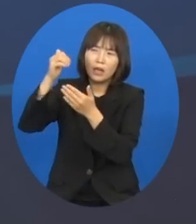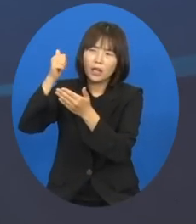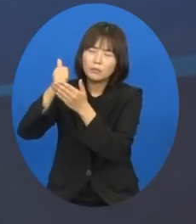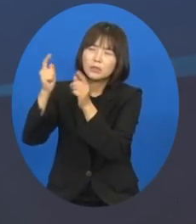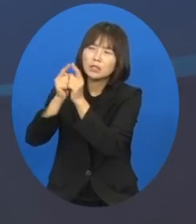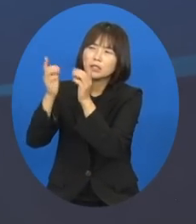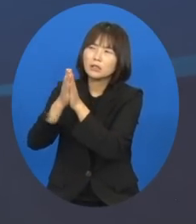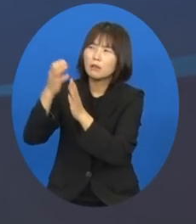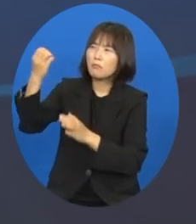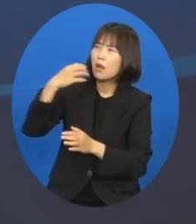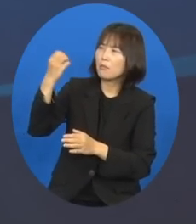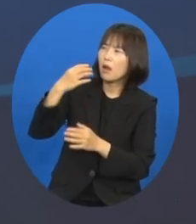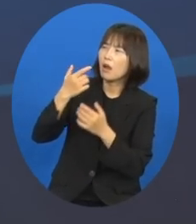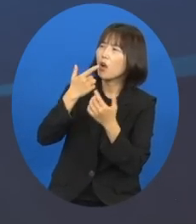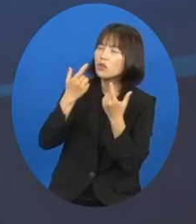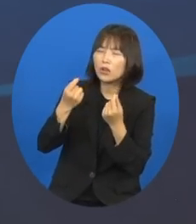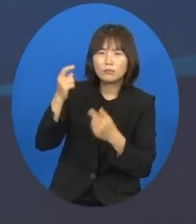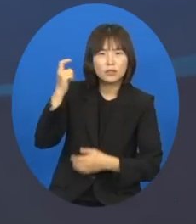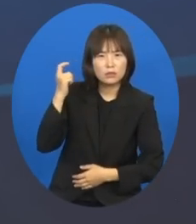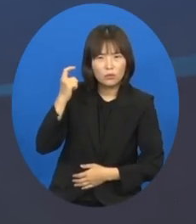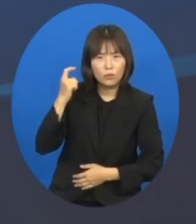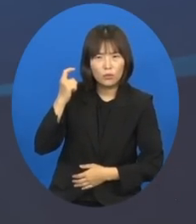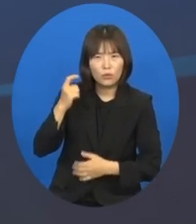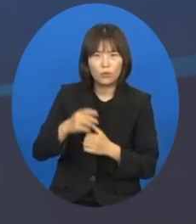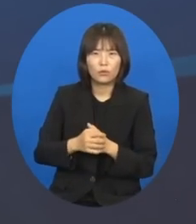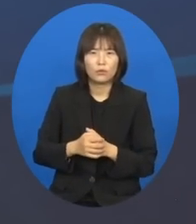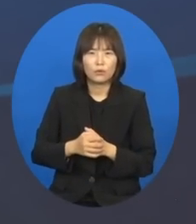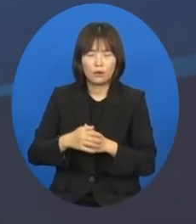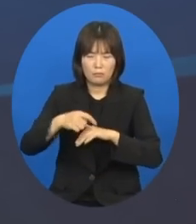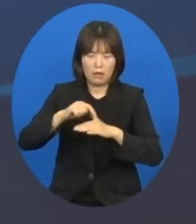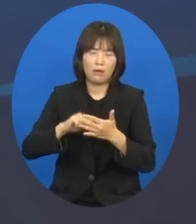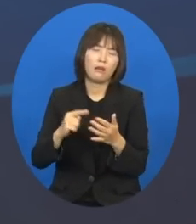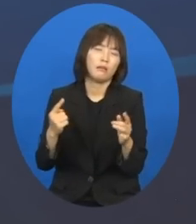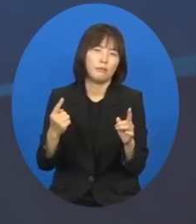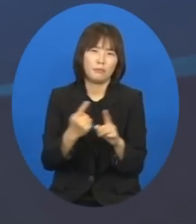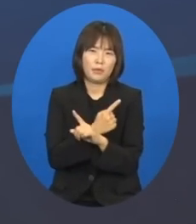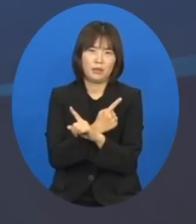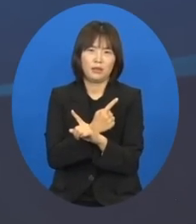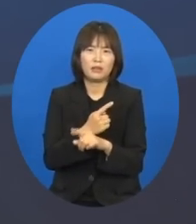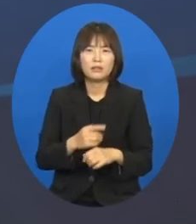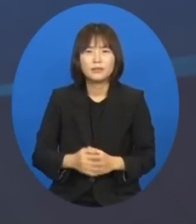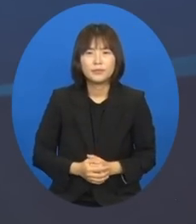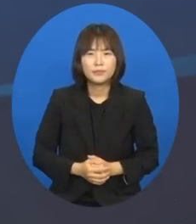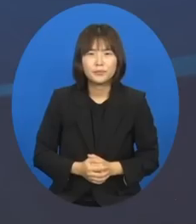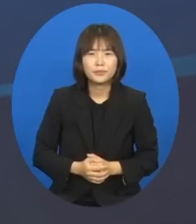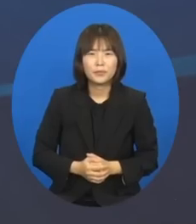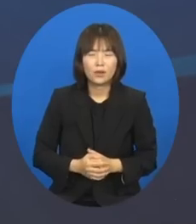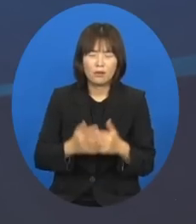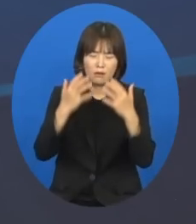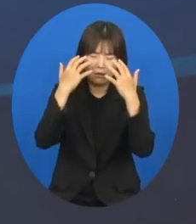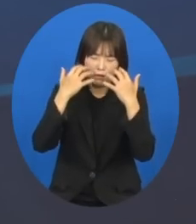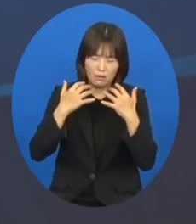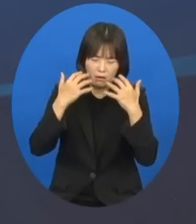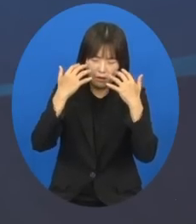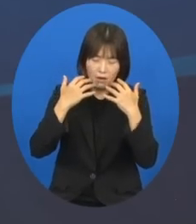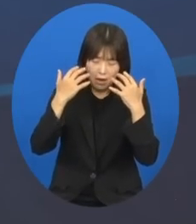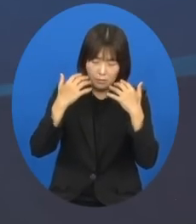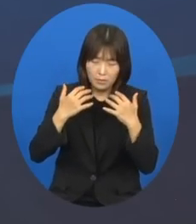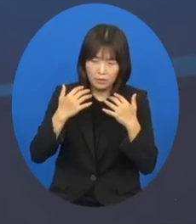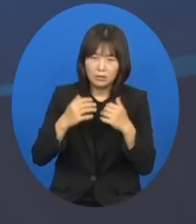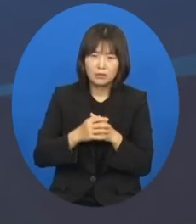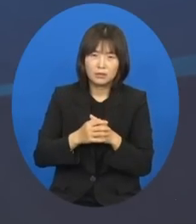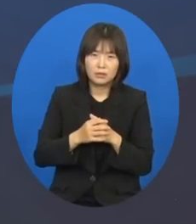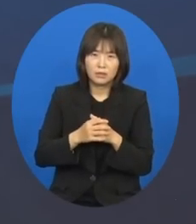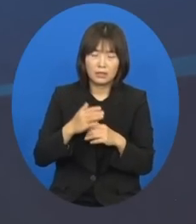살려 줄게이 말로 들려서 마음이 바뀐 거예요 그리고는 눈물이 범벅이 되어서 목양실에서 그 얘기를